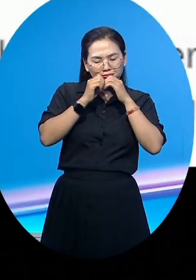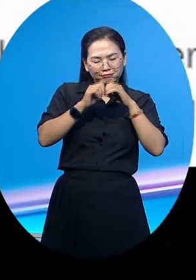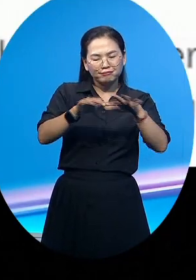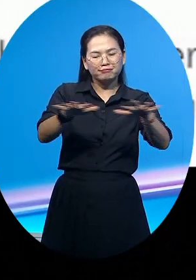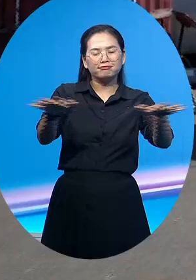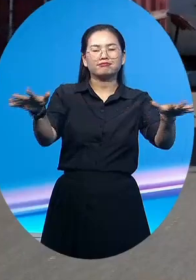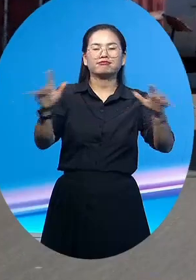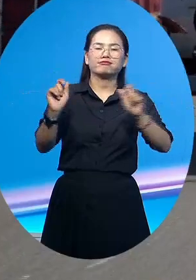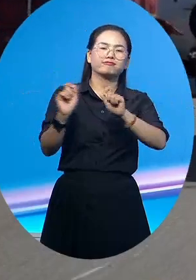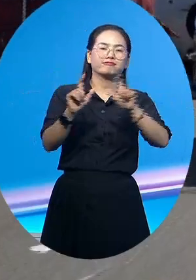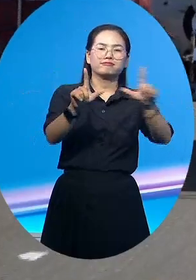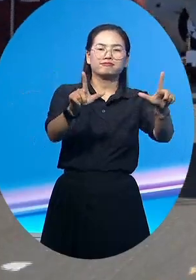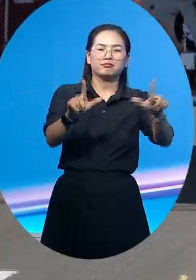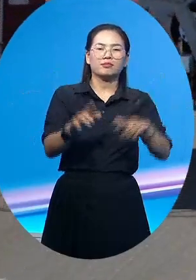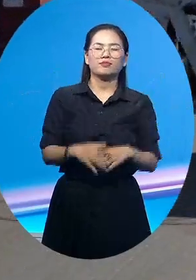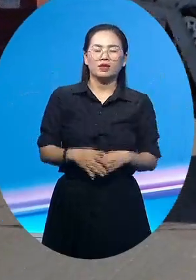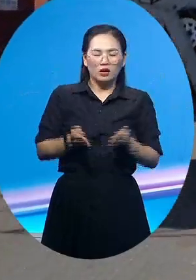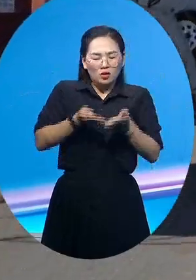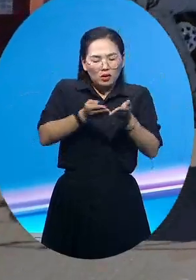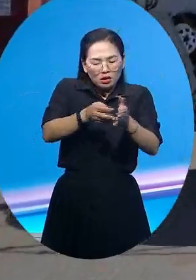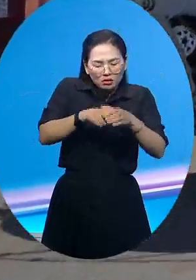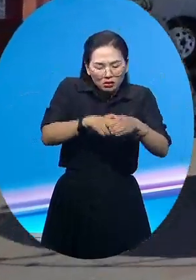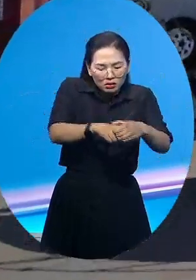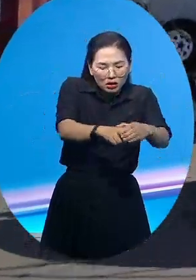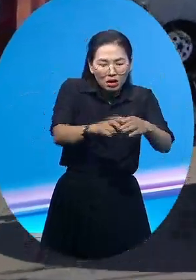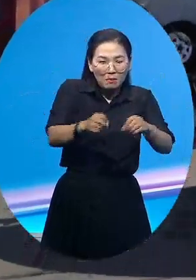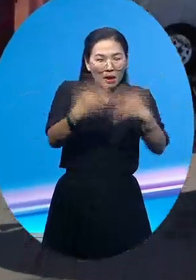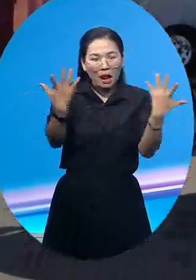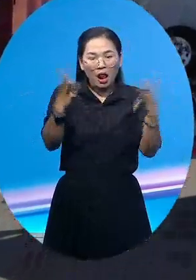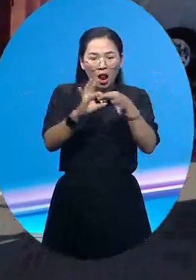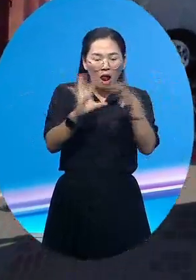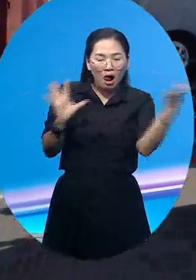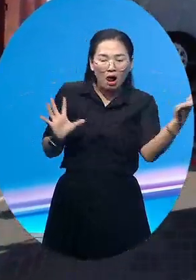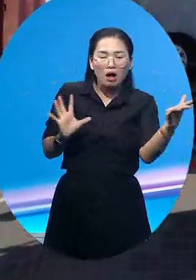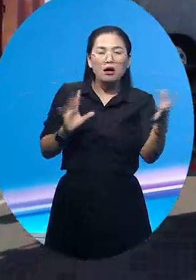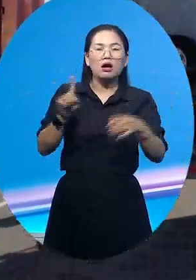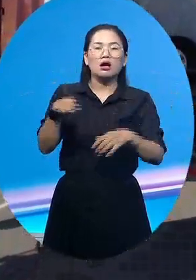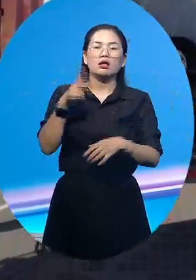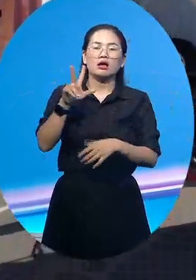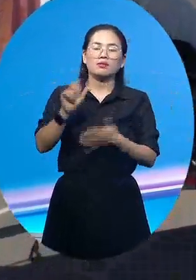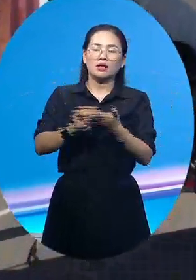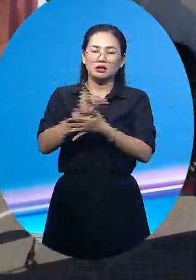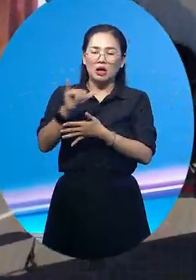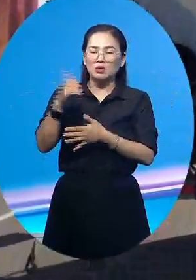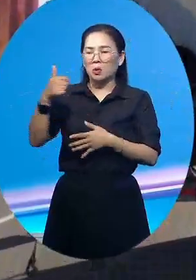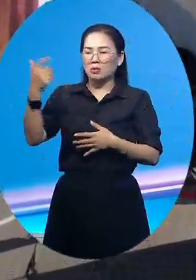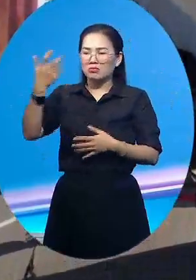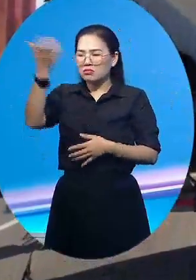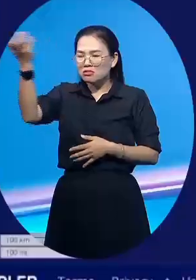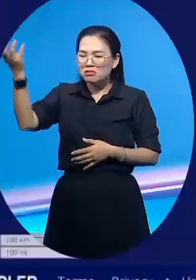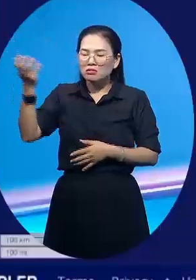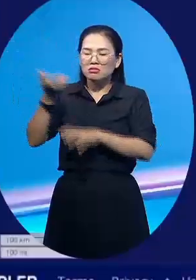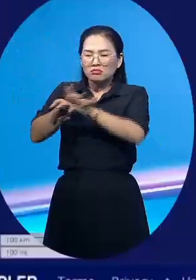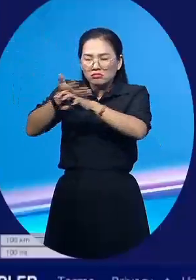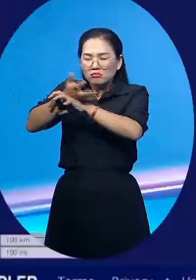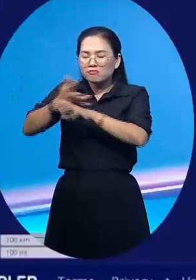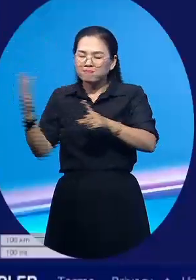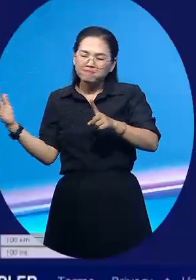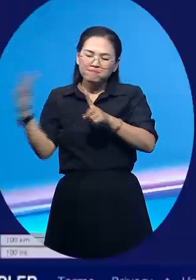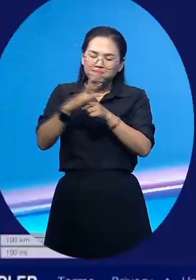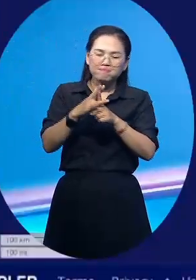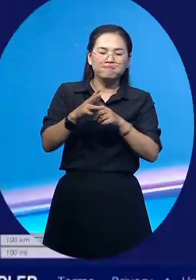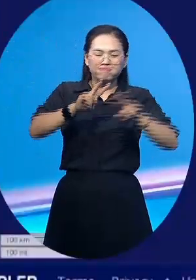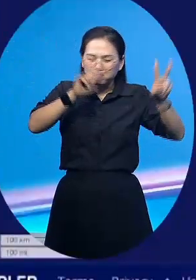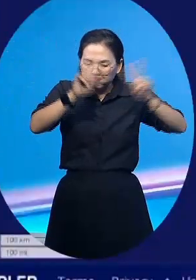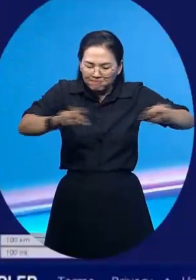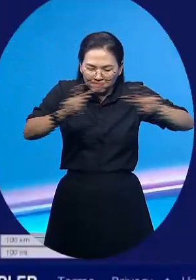đăng trên Twitter tàu lặn Titan mất liên lạc và ngày 18 tháng 6 sau đó nhiều nước đã tham gia chiến dịch Tìm kiếm chiếc tàu này trên